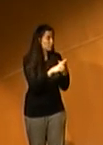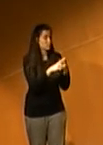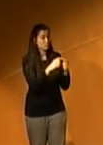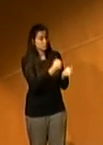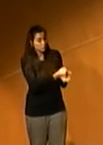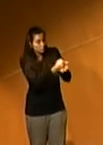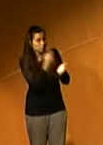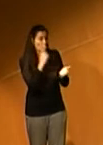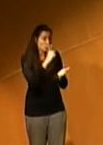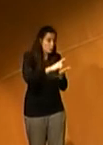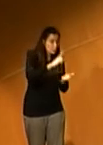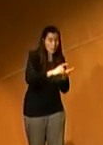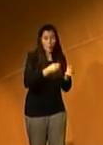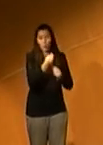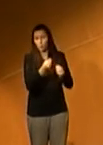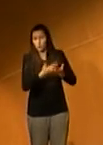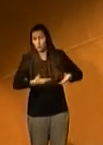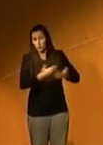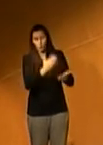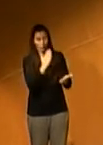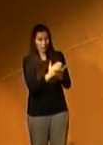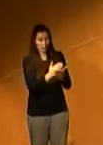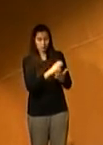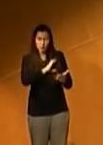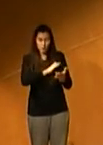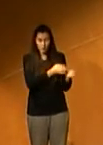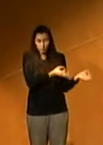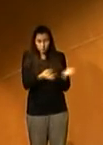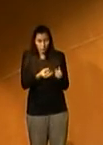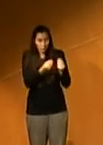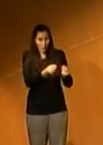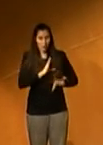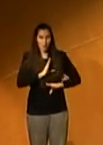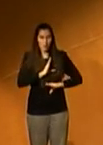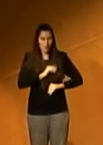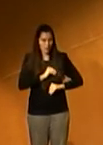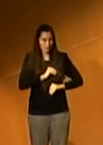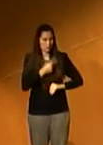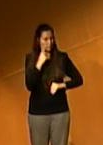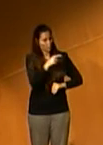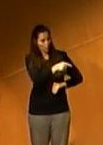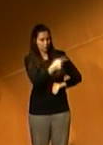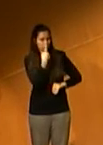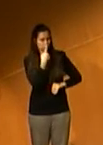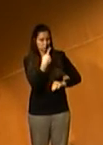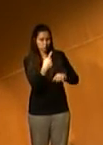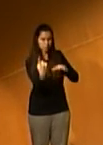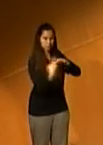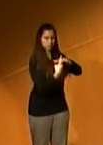être en classe. Et on essaie de rassurer cet élève pour qu'il soit le mieux possible intégré dans la